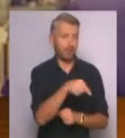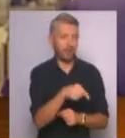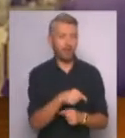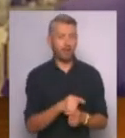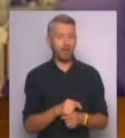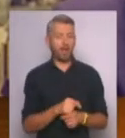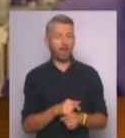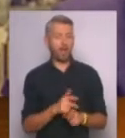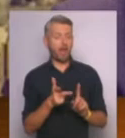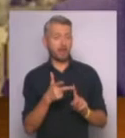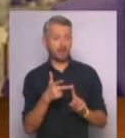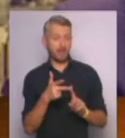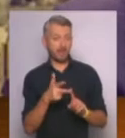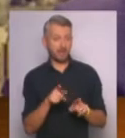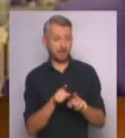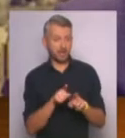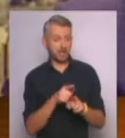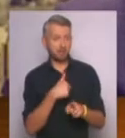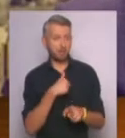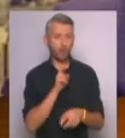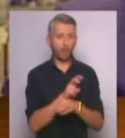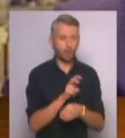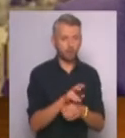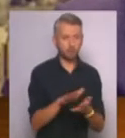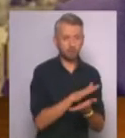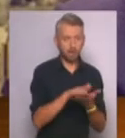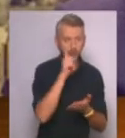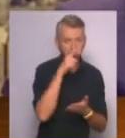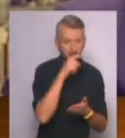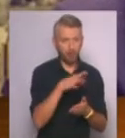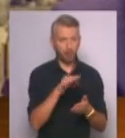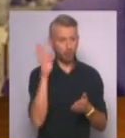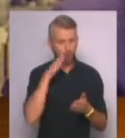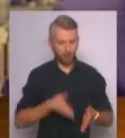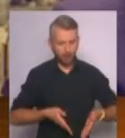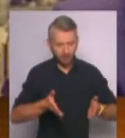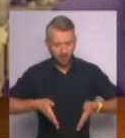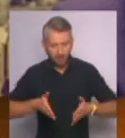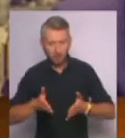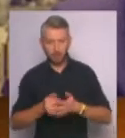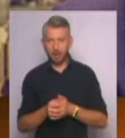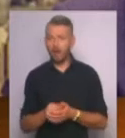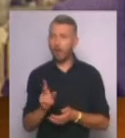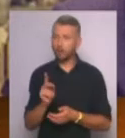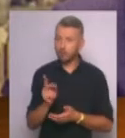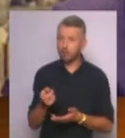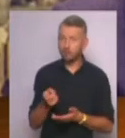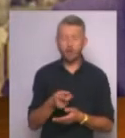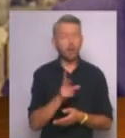ми ходимо, проводимо толоки, прибираємо це сміття по канавам там і так далі. А з другими просто потрібно